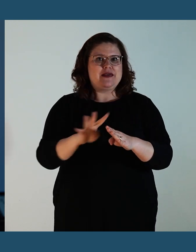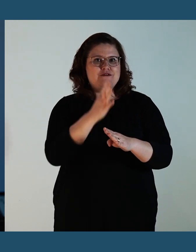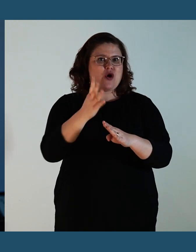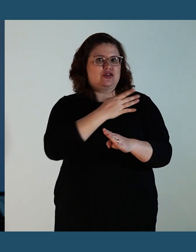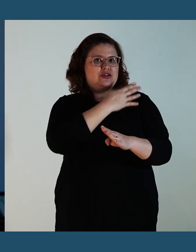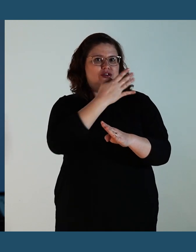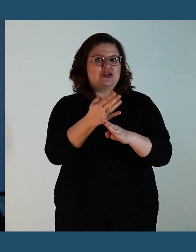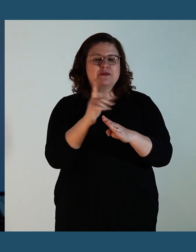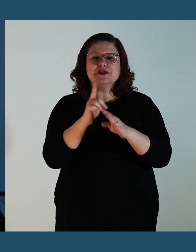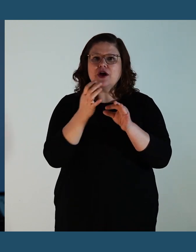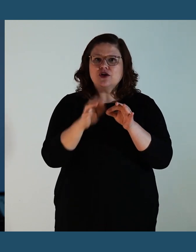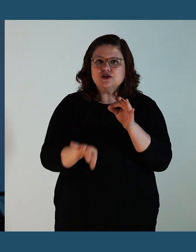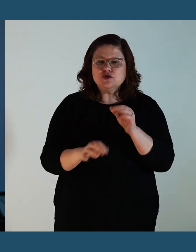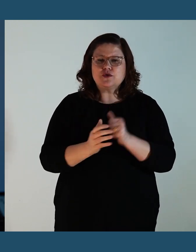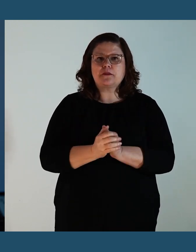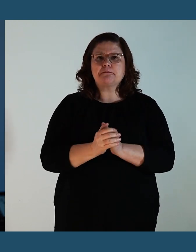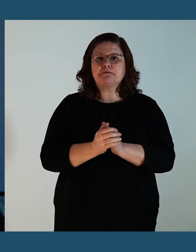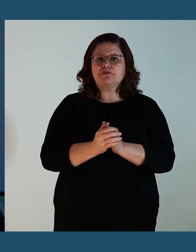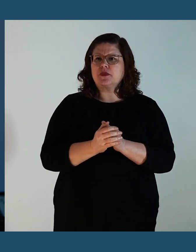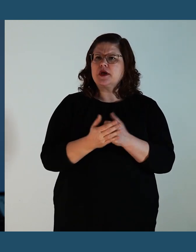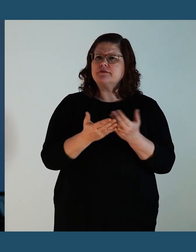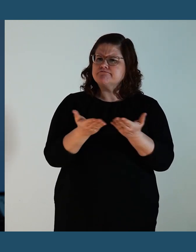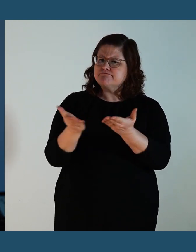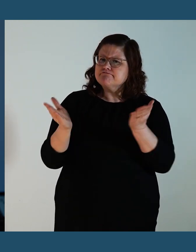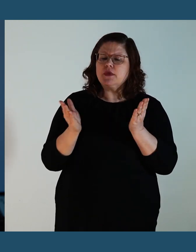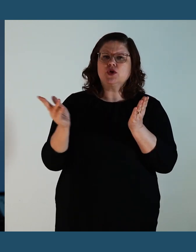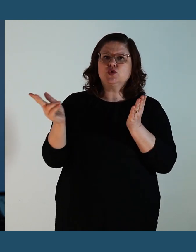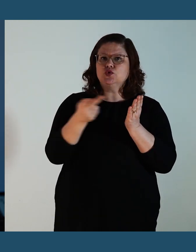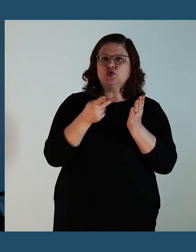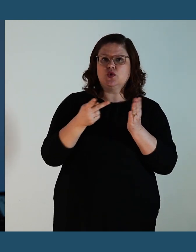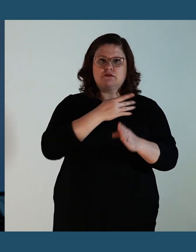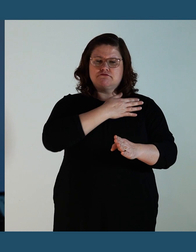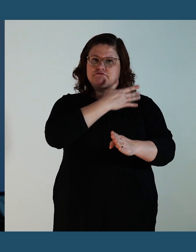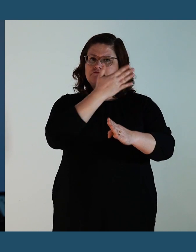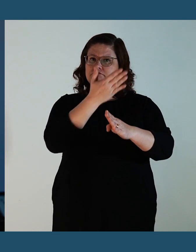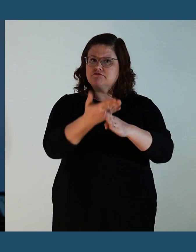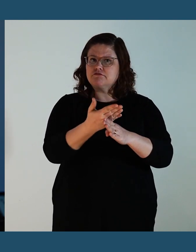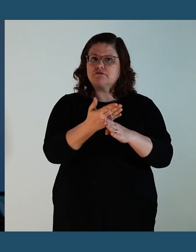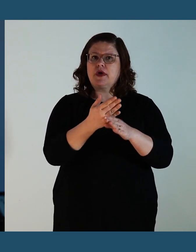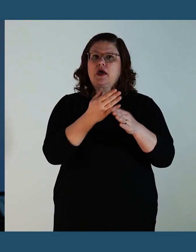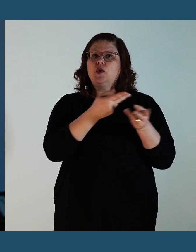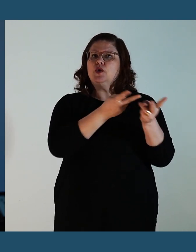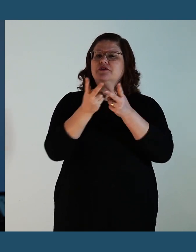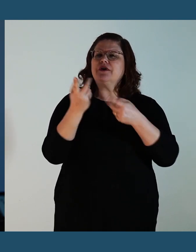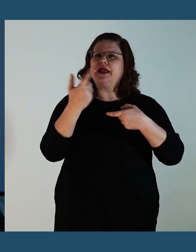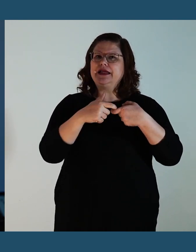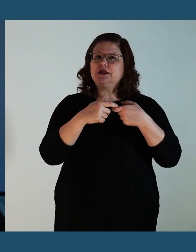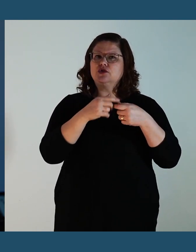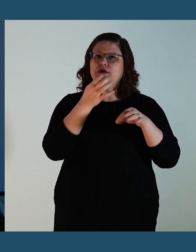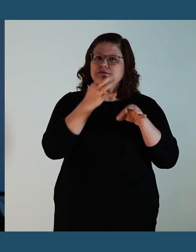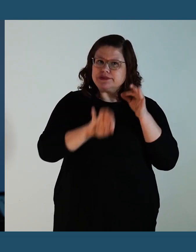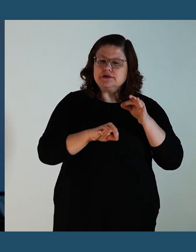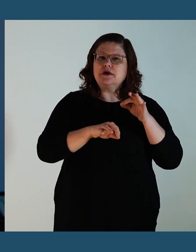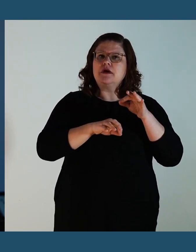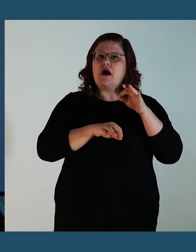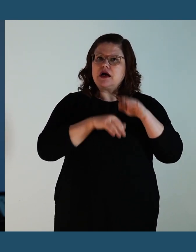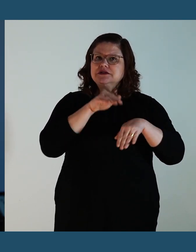aikana. Mistä yhdenvertaisuuteen liittyvästä edistysaskeleesta iloitset viime